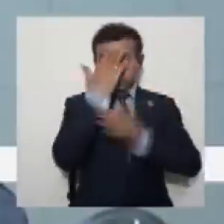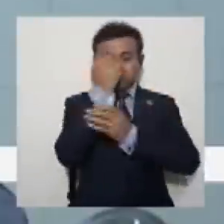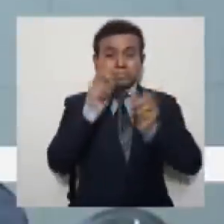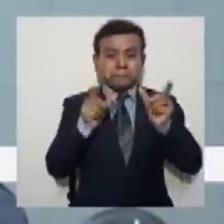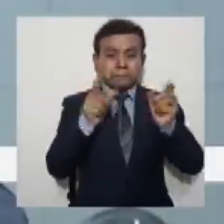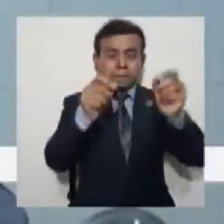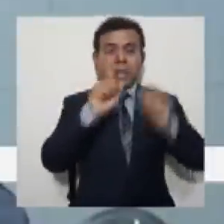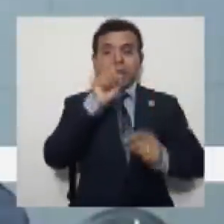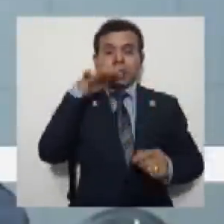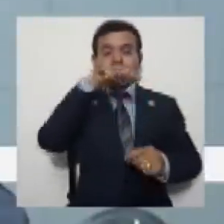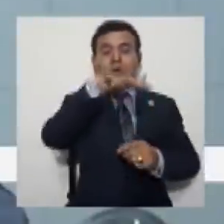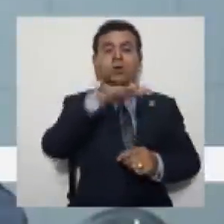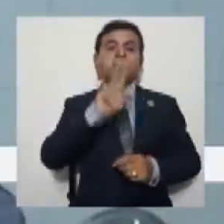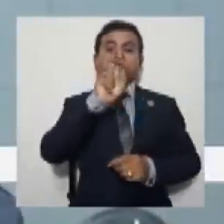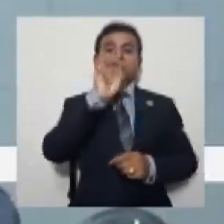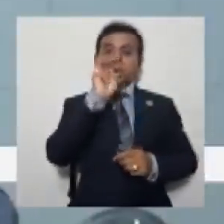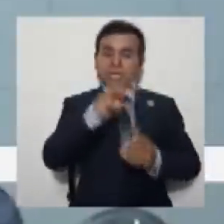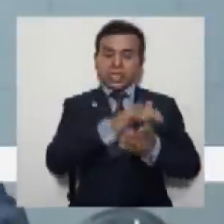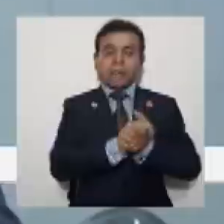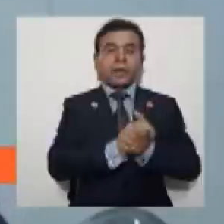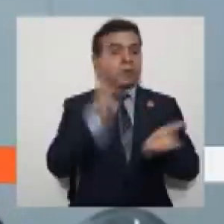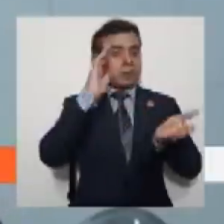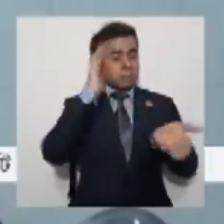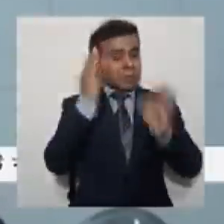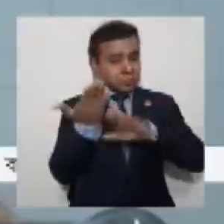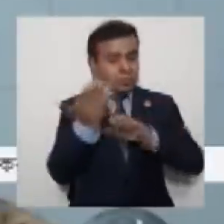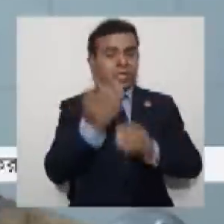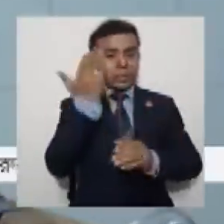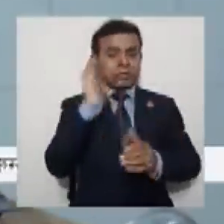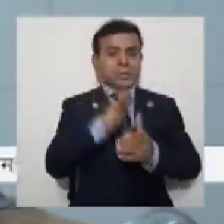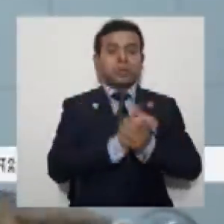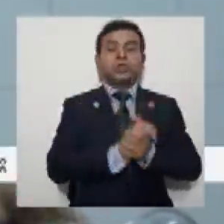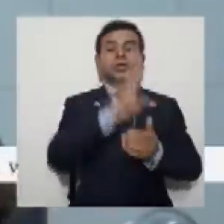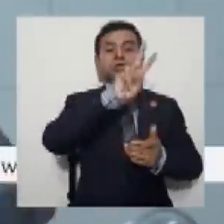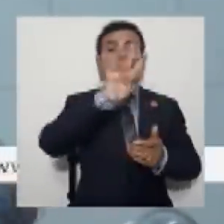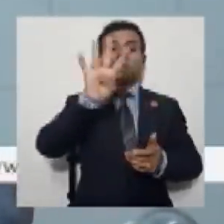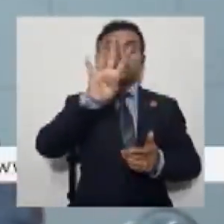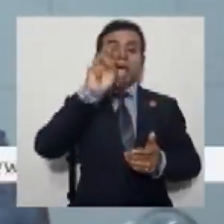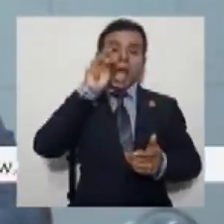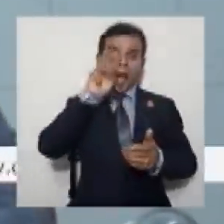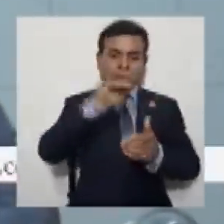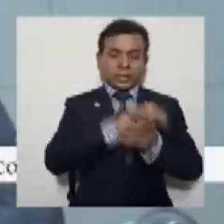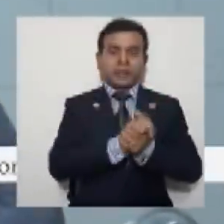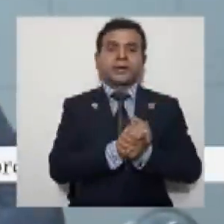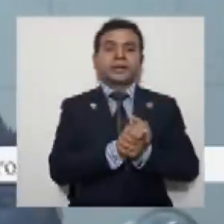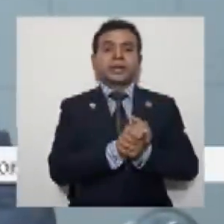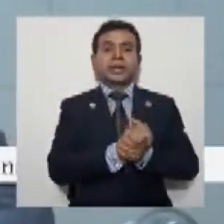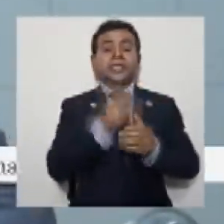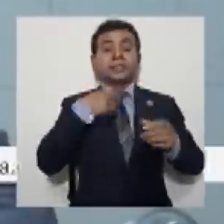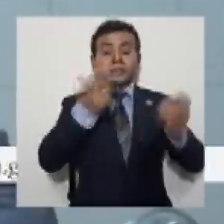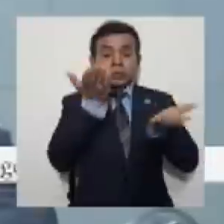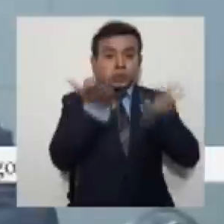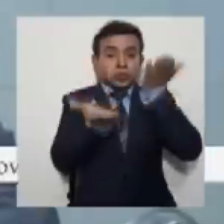করেছিল 24,000। এই তুলনা করলে আমরা দেখতে পাই যে বাংলাদেশের প্রথম